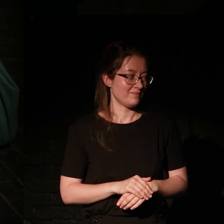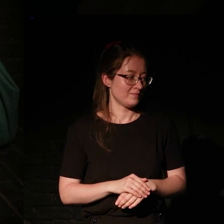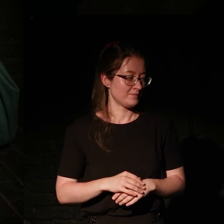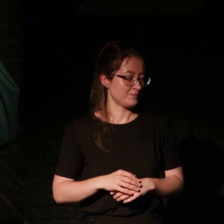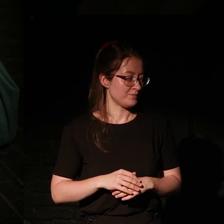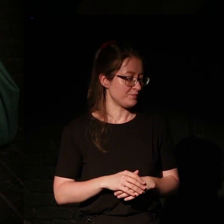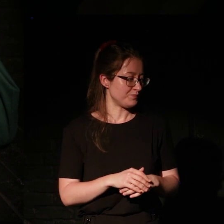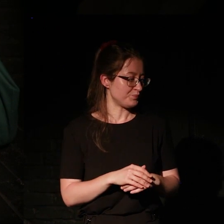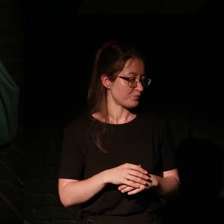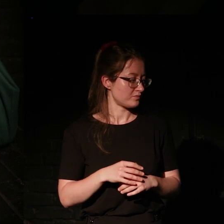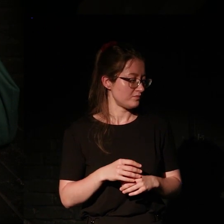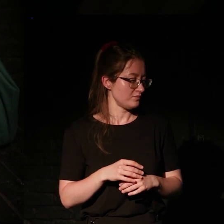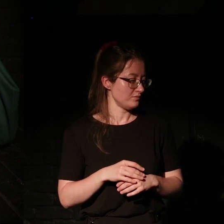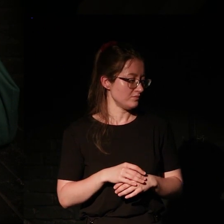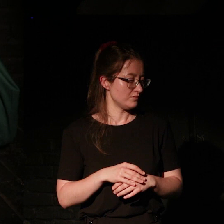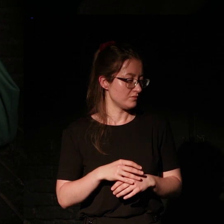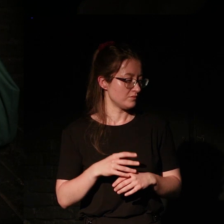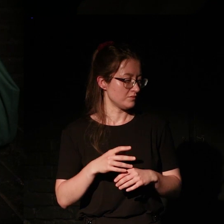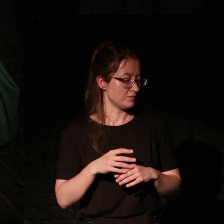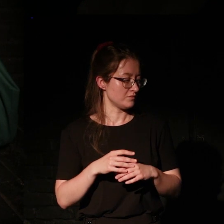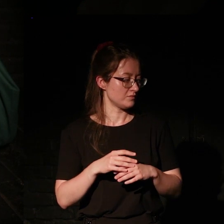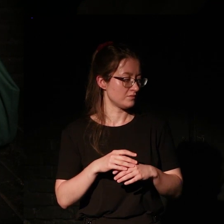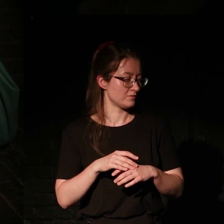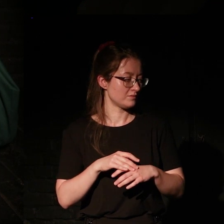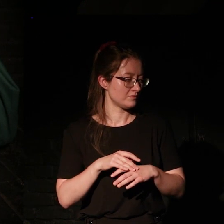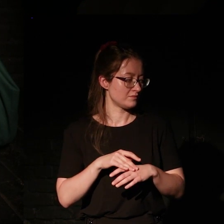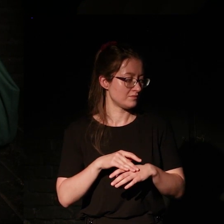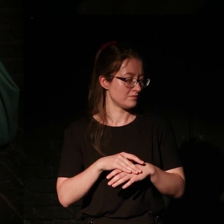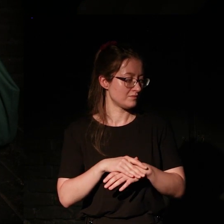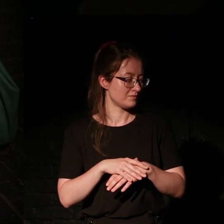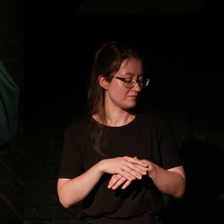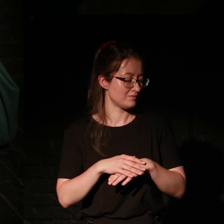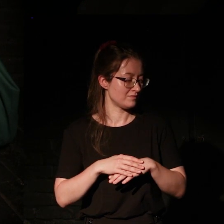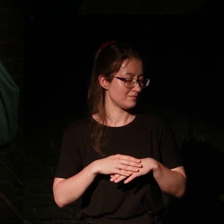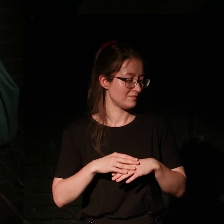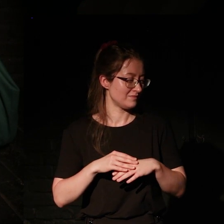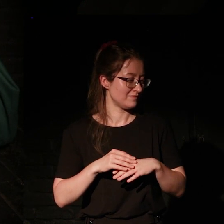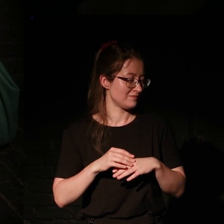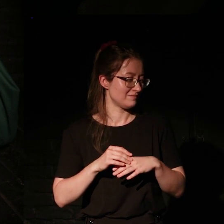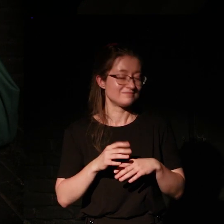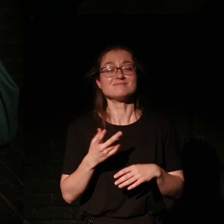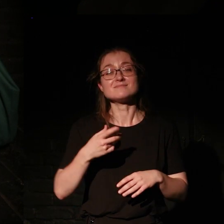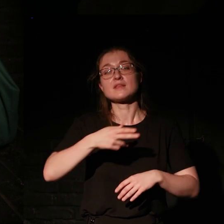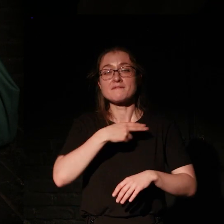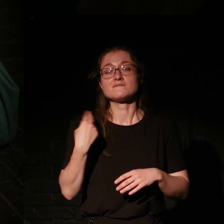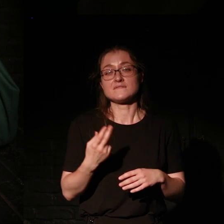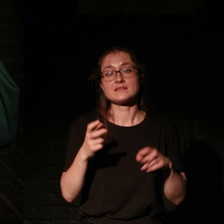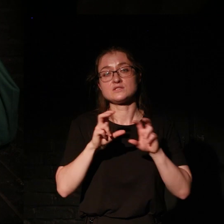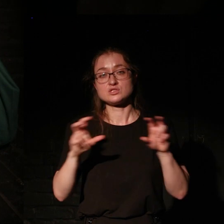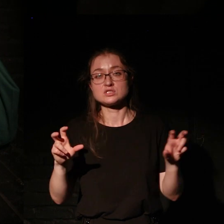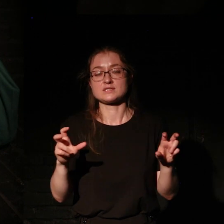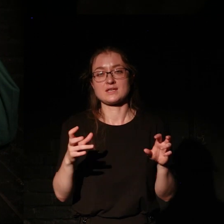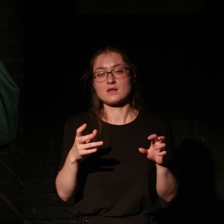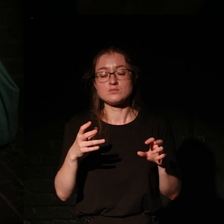tak oryginalnie było napisane, dlatego że do naszych czasów akurat oryginalnego testamentu nie